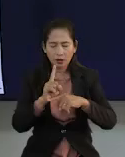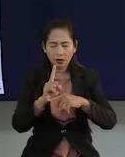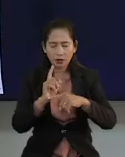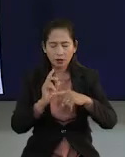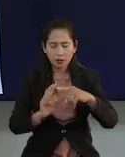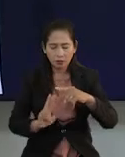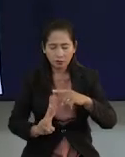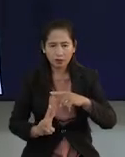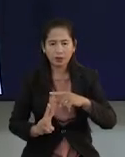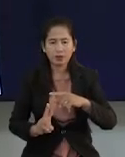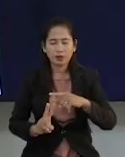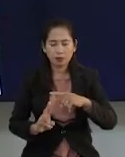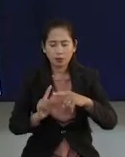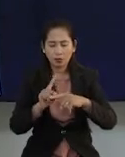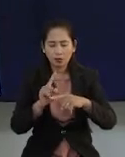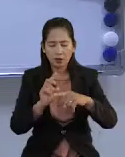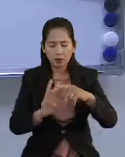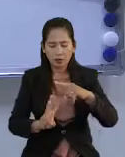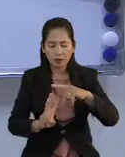muối phía bầy